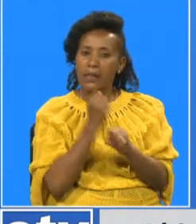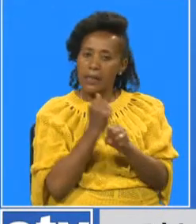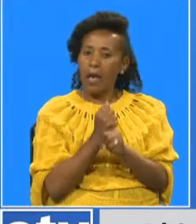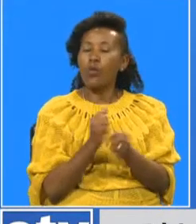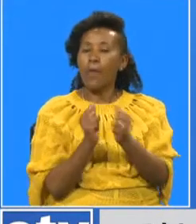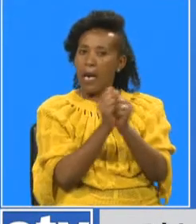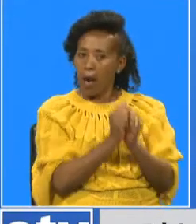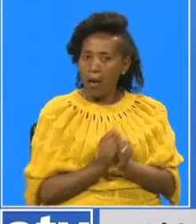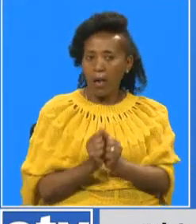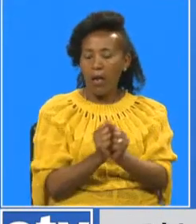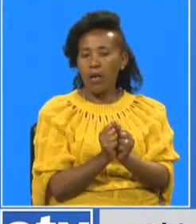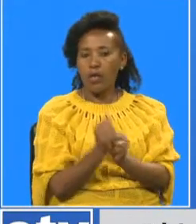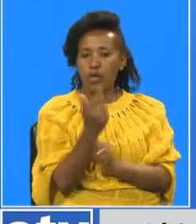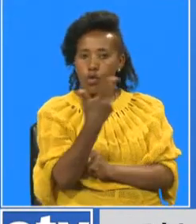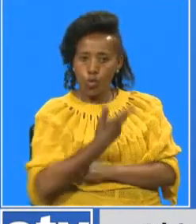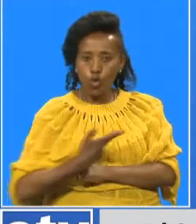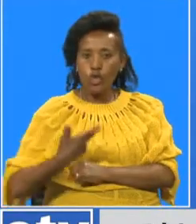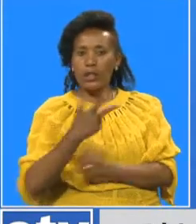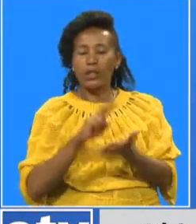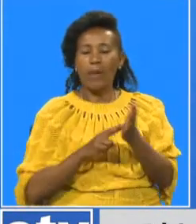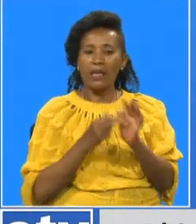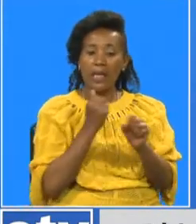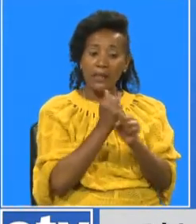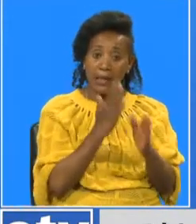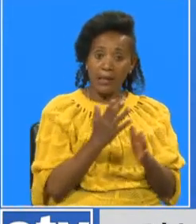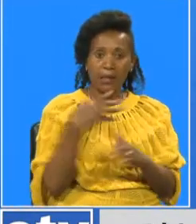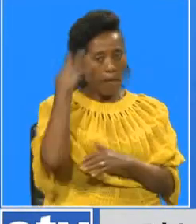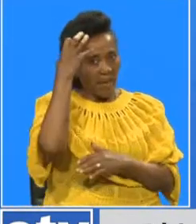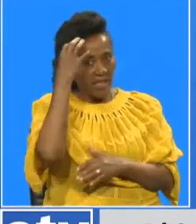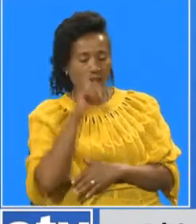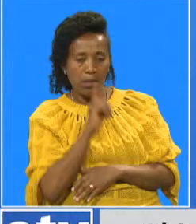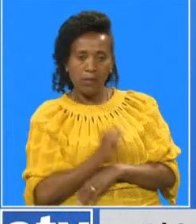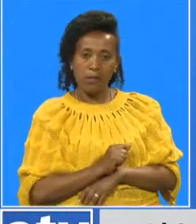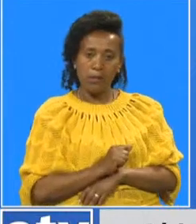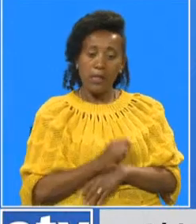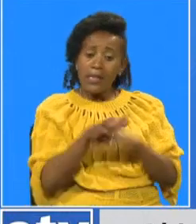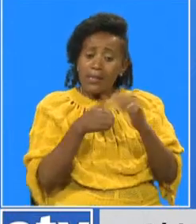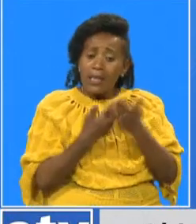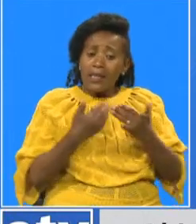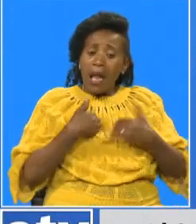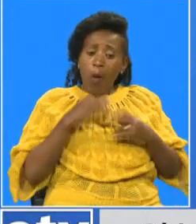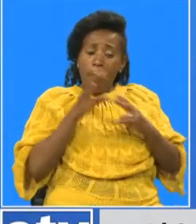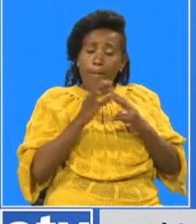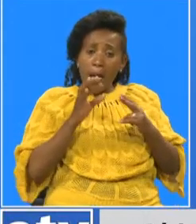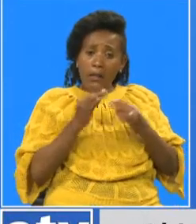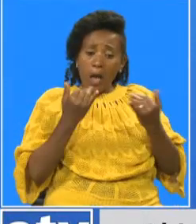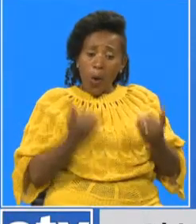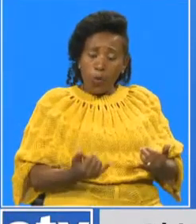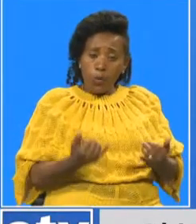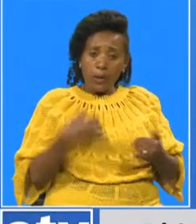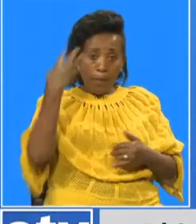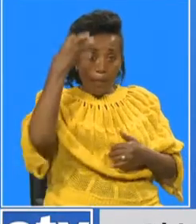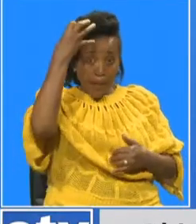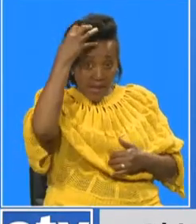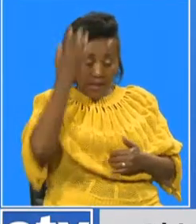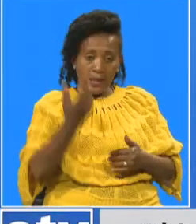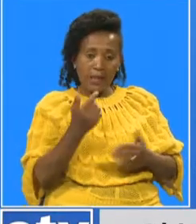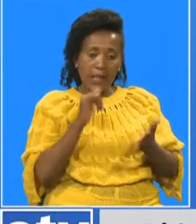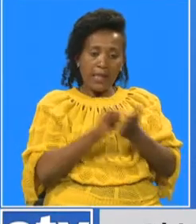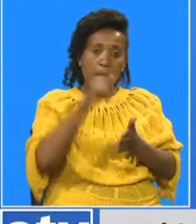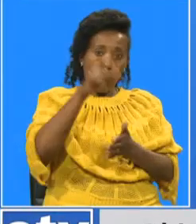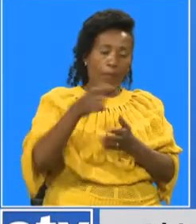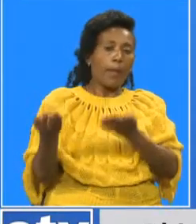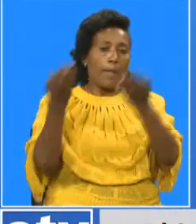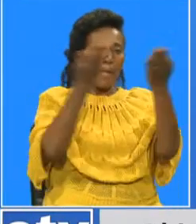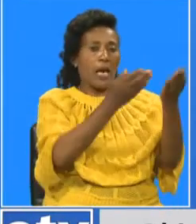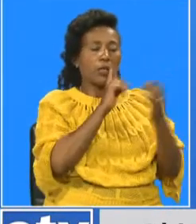በጋራ ሶስታችንም ማለት ነው፣ አሰሪ፣ ሰራተኛና መንግስት። ስለዚህ ያለው አማራጭ አሁን ምንድን ነው? ለመንግስት ያው ለዛ ኮሚቴ